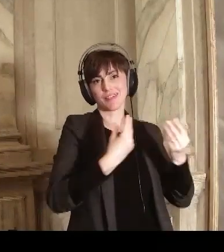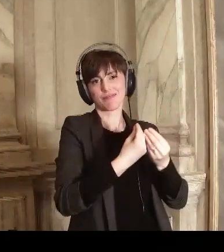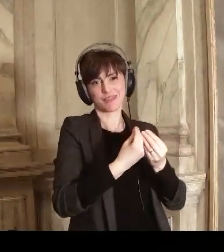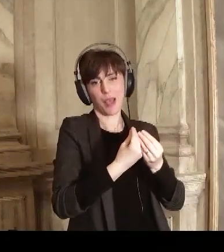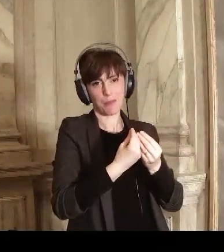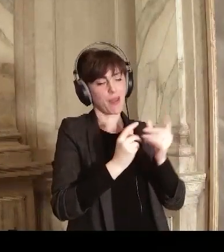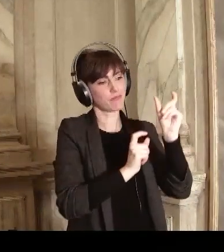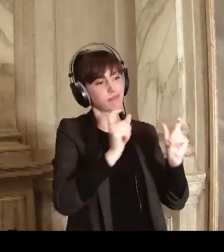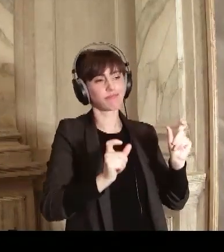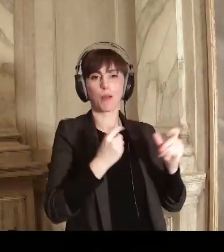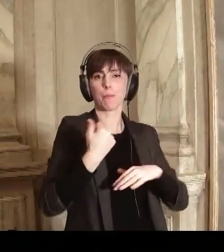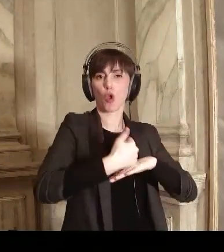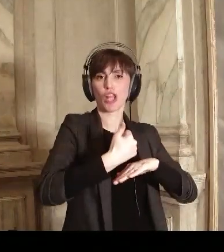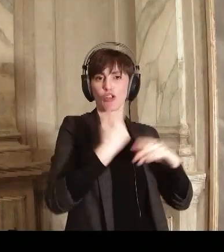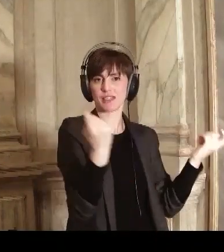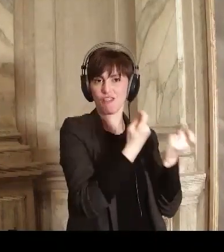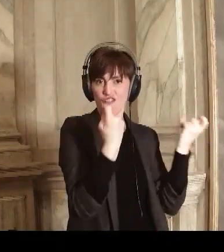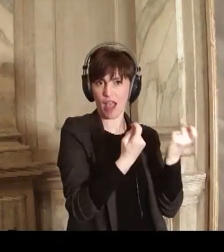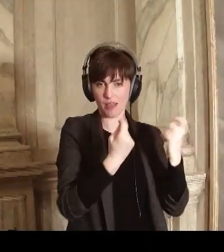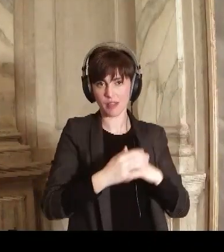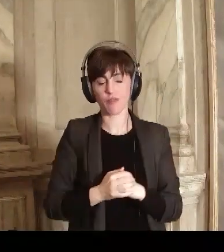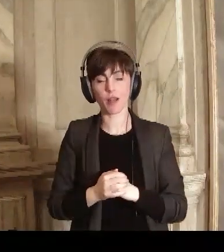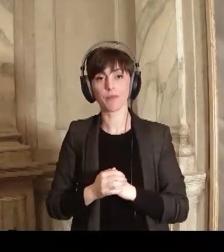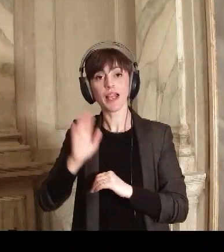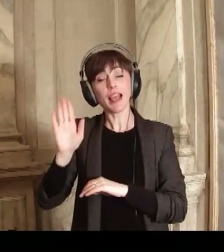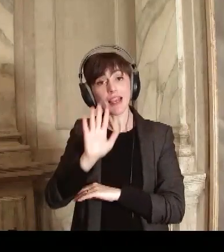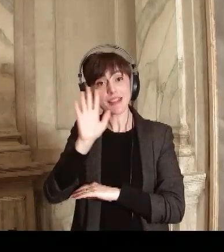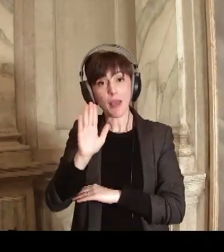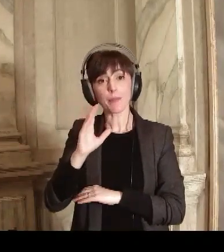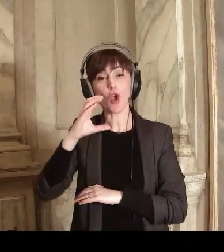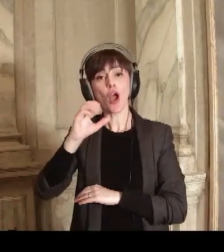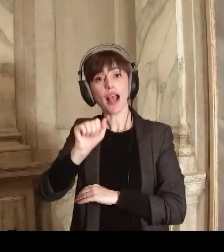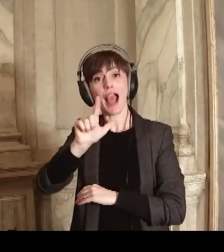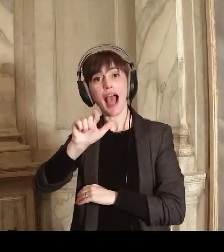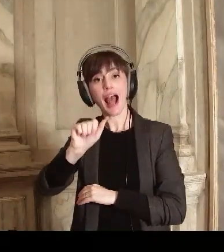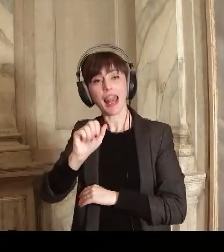una tavola rotonda moderata da Roberto Calabretto della Fondazione Ugo e Olga